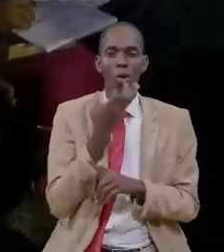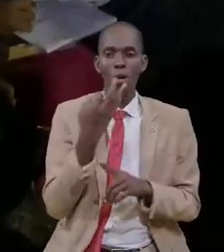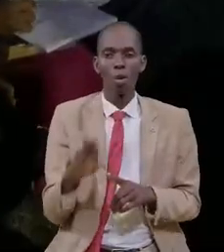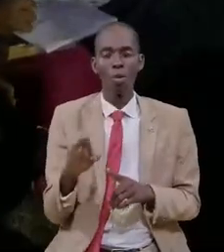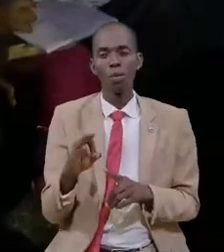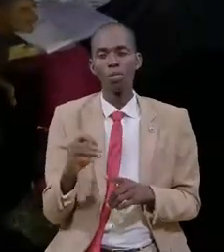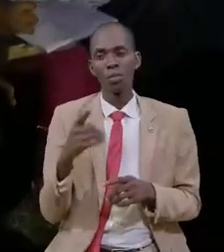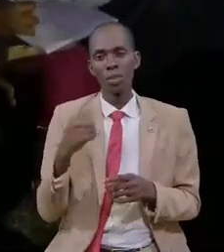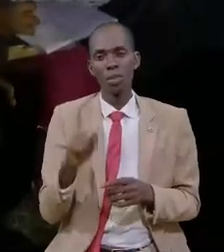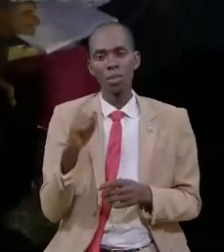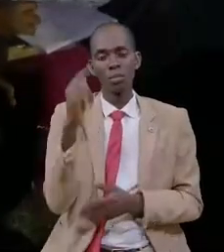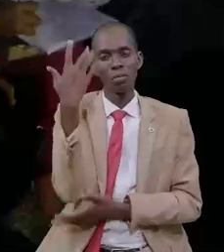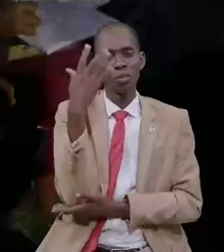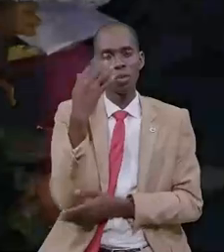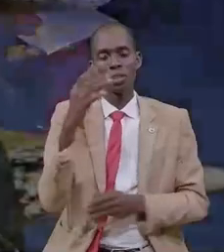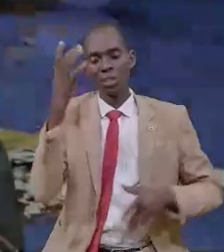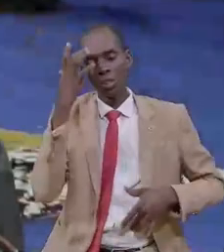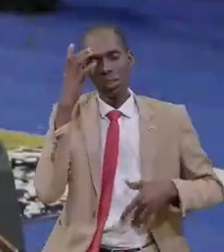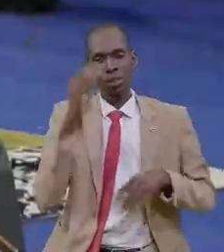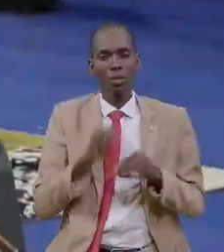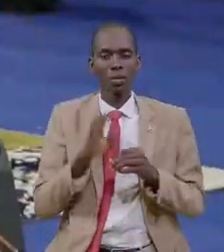Des démons qui tourmentent ta vie.